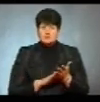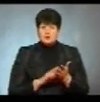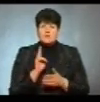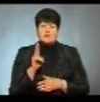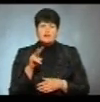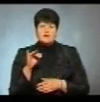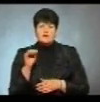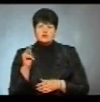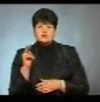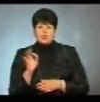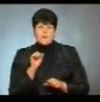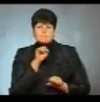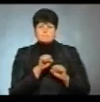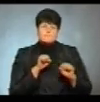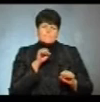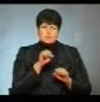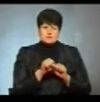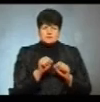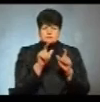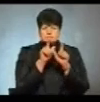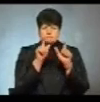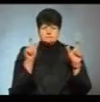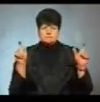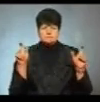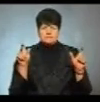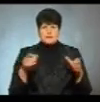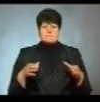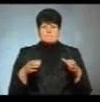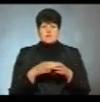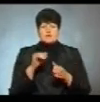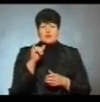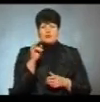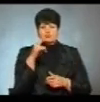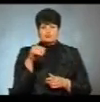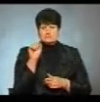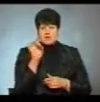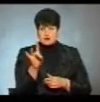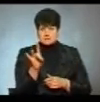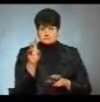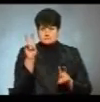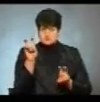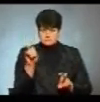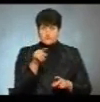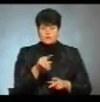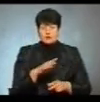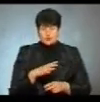Кличко, сам боксер з промовистою назвою партії «Удар». Вони очікували знову ж таки